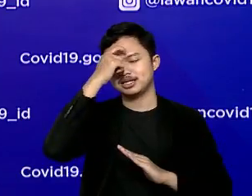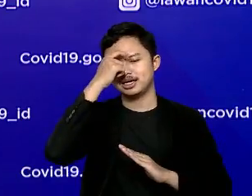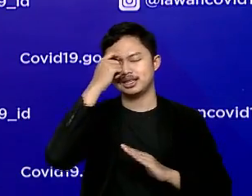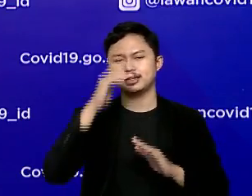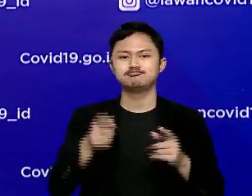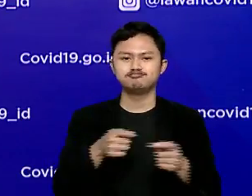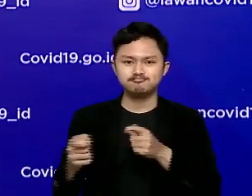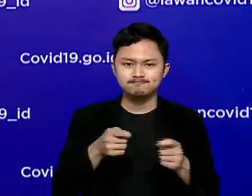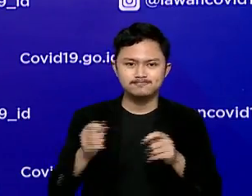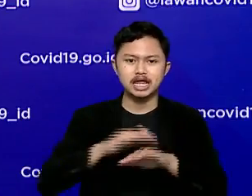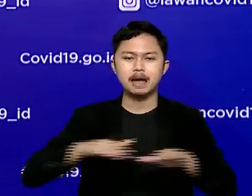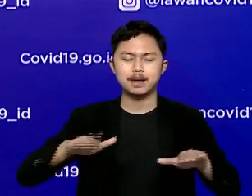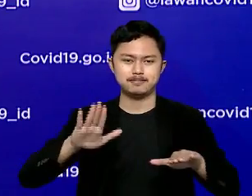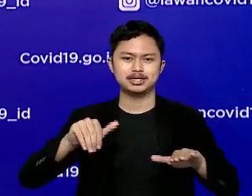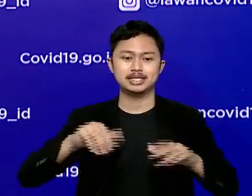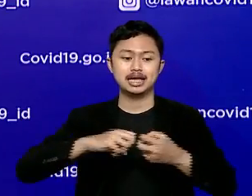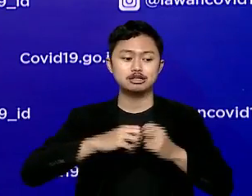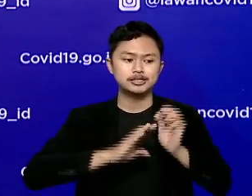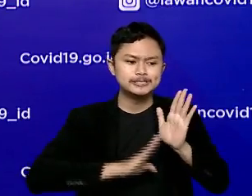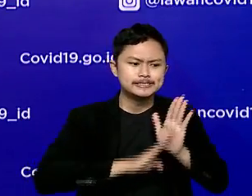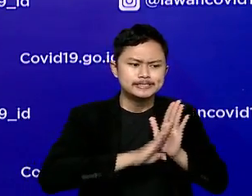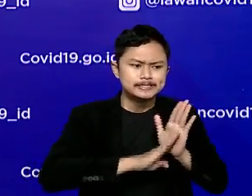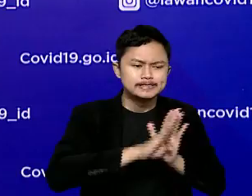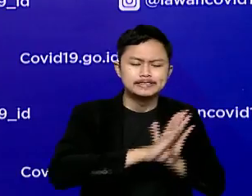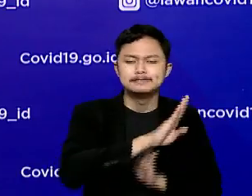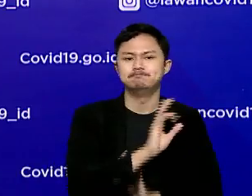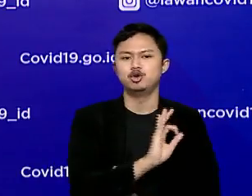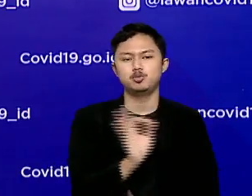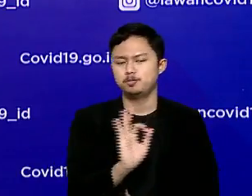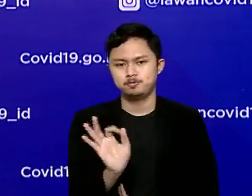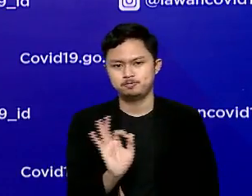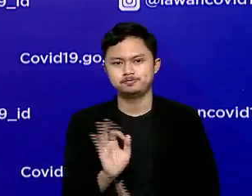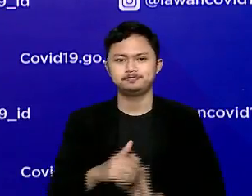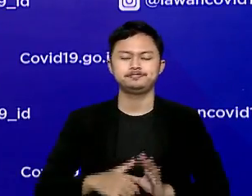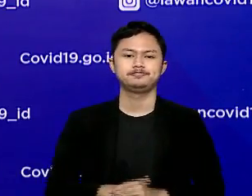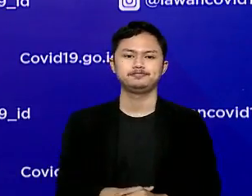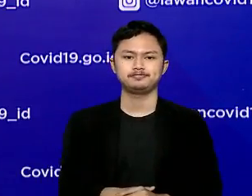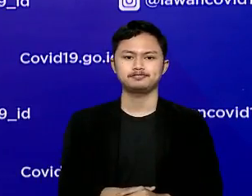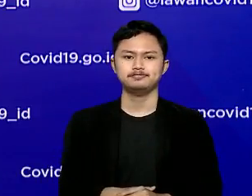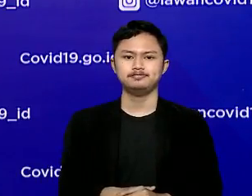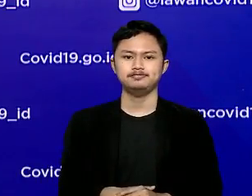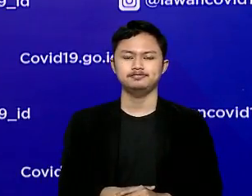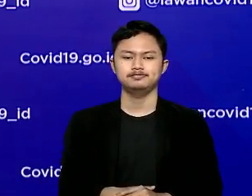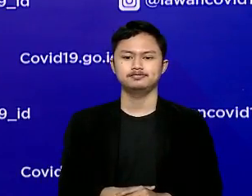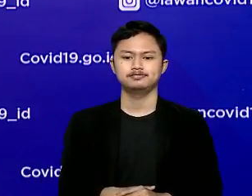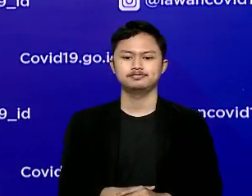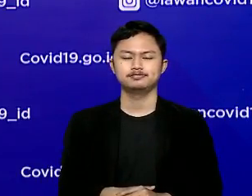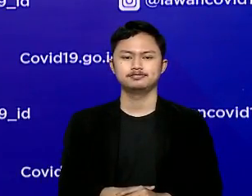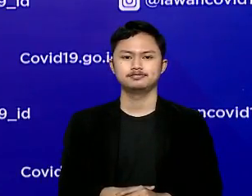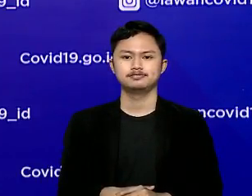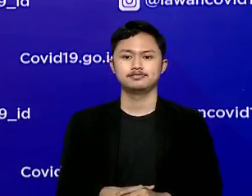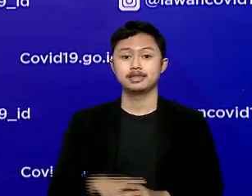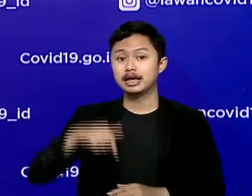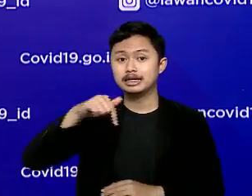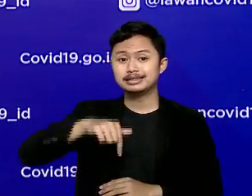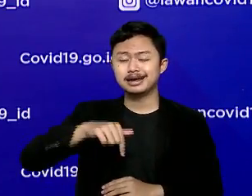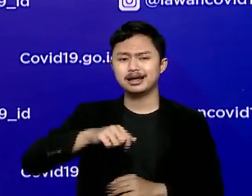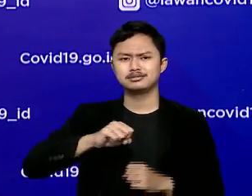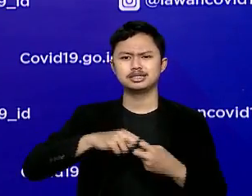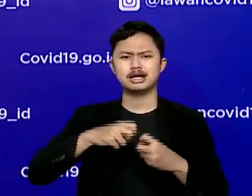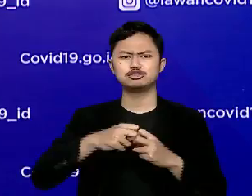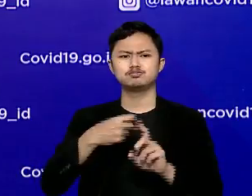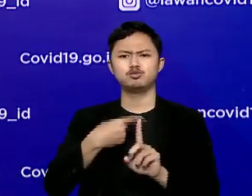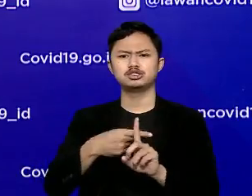masih terkendali dan tidak terjadi peningkatan perawatan akibat lonjakan kasus. Sampai saat ini, 8